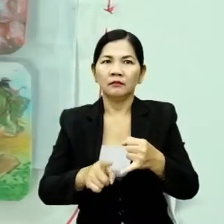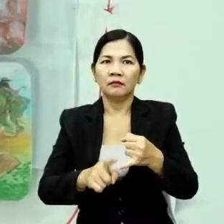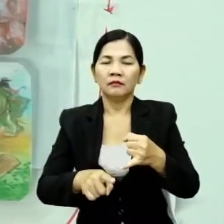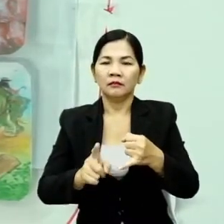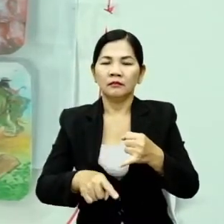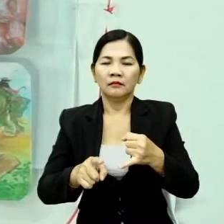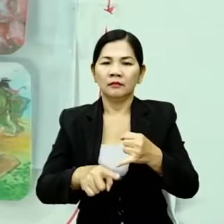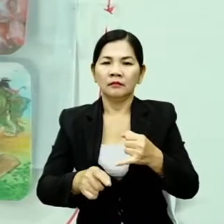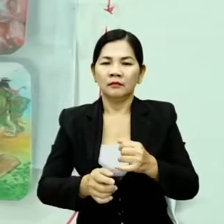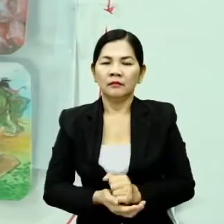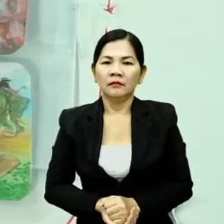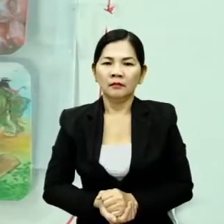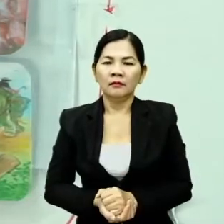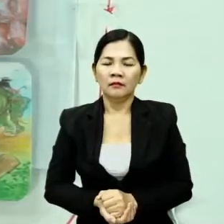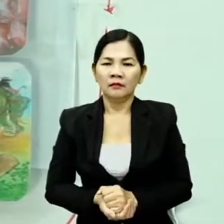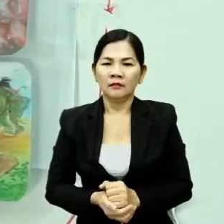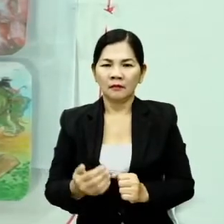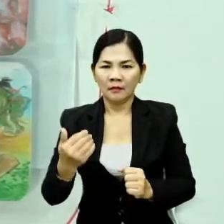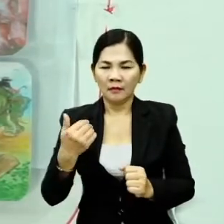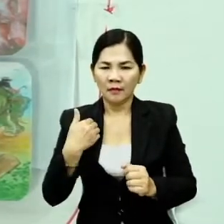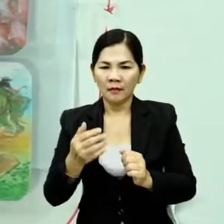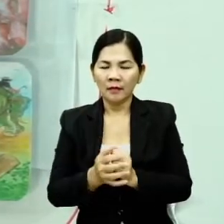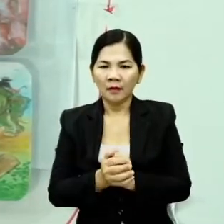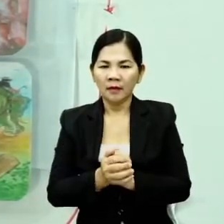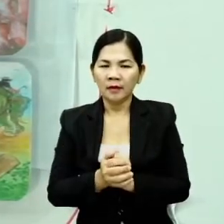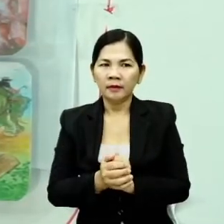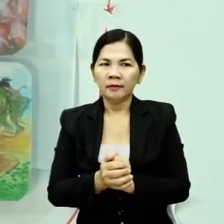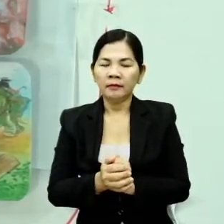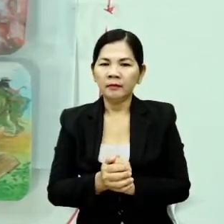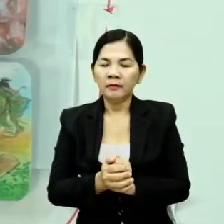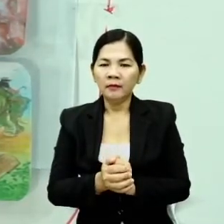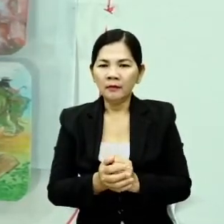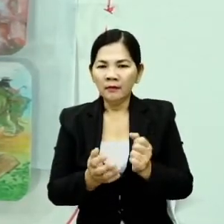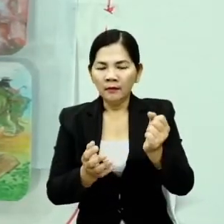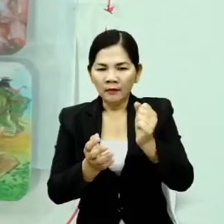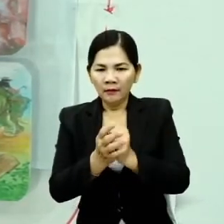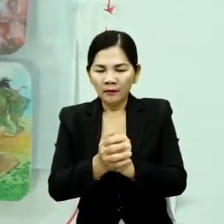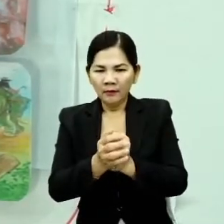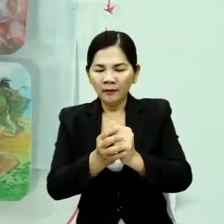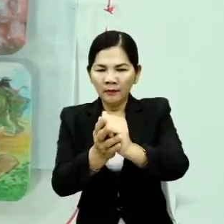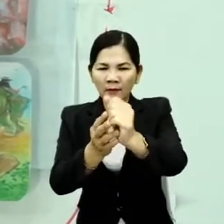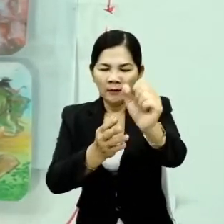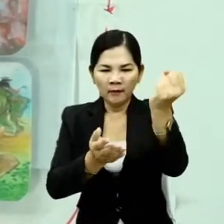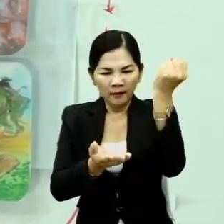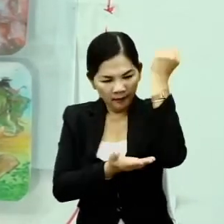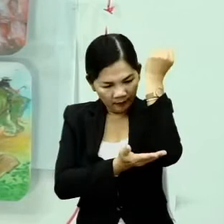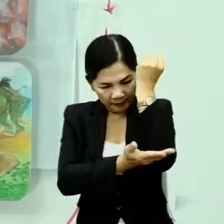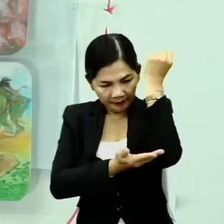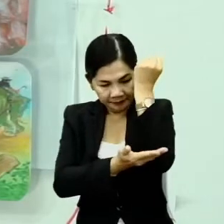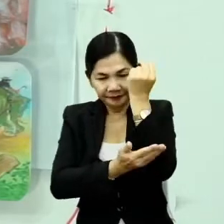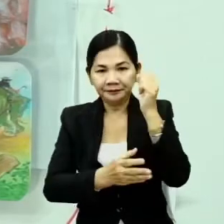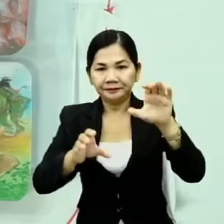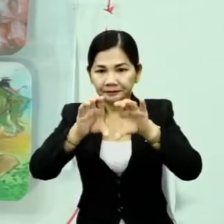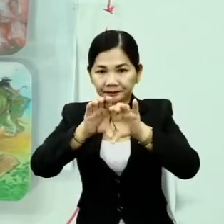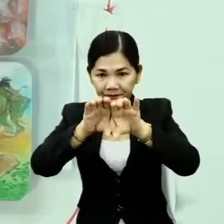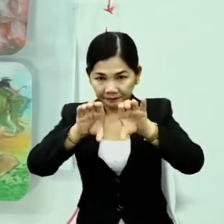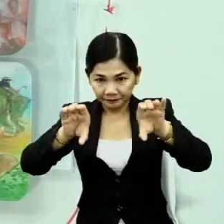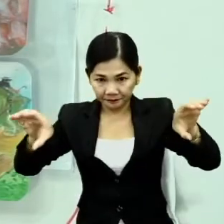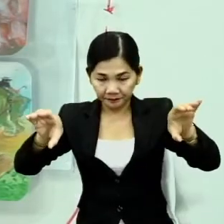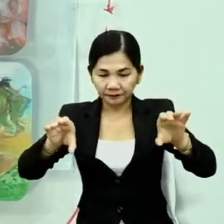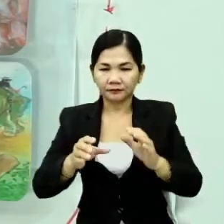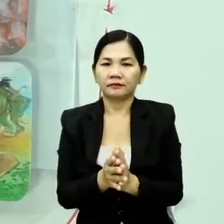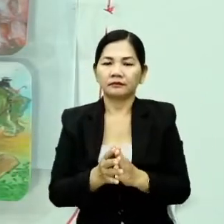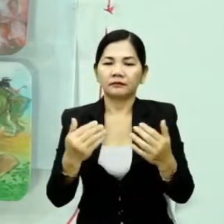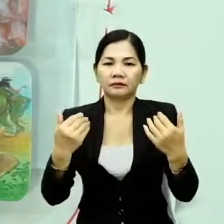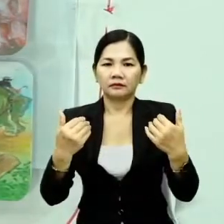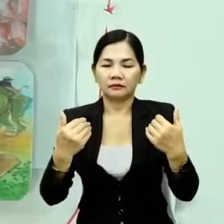con ông ní cha con khơi miên rụng ở chờ hộp nè con á chờ hộp cha miên rụng của bầy tiệt tắc con